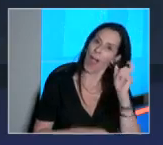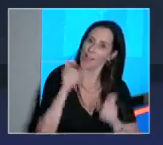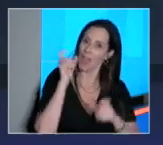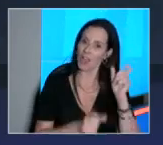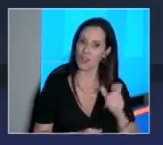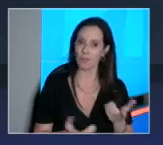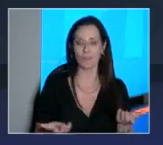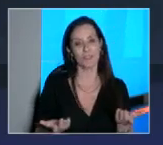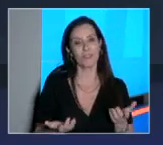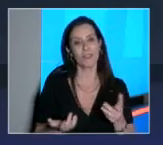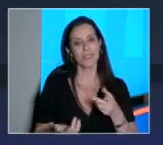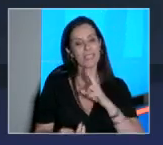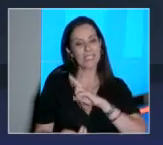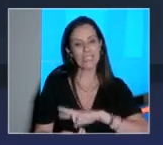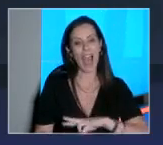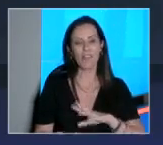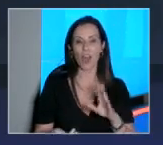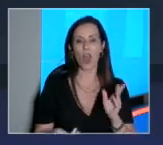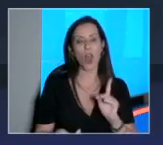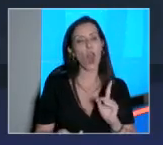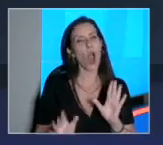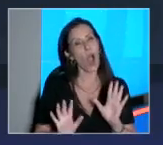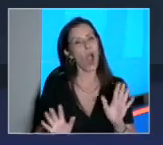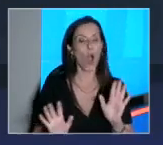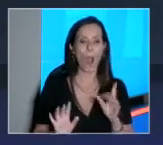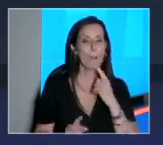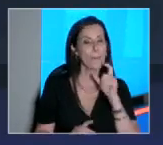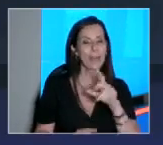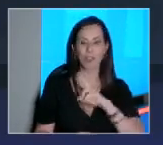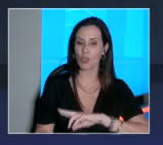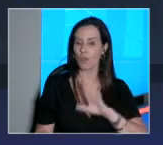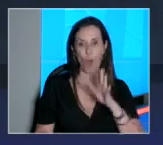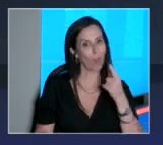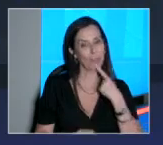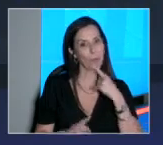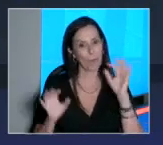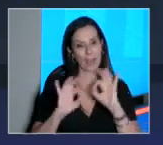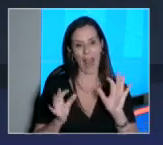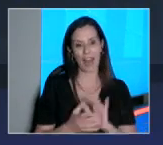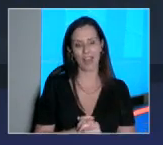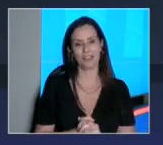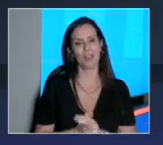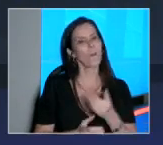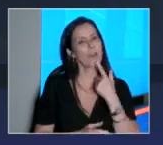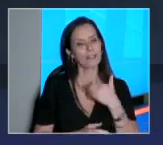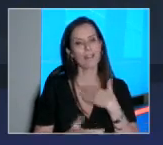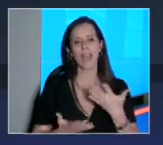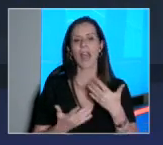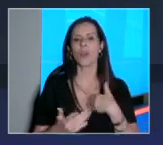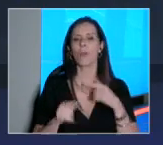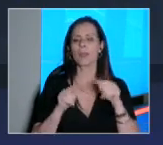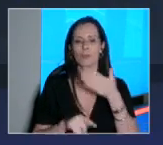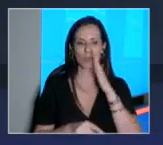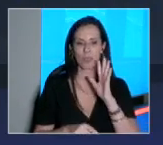האנשים. סבלנות לא היה בדיוק, כאילו לא, המילה סבלנות לא הסתובבה פה על השולחן. אז בואי נדבר רגע על איך אנחנו